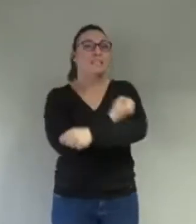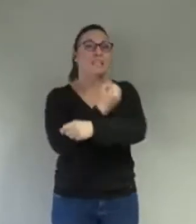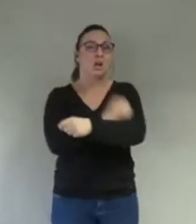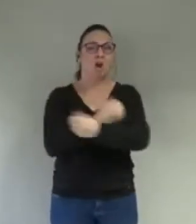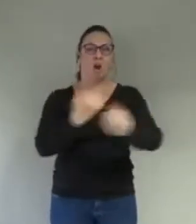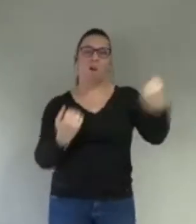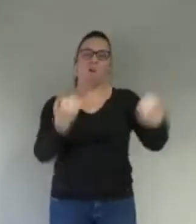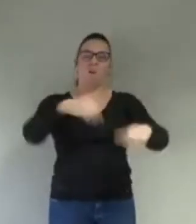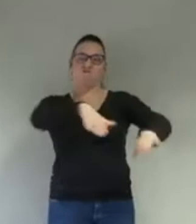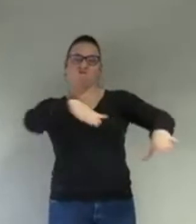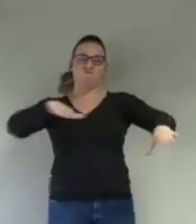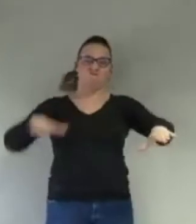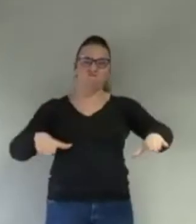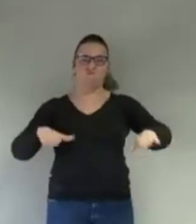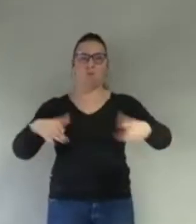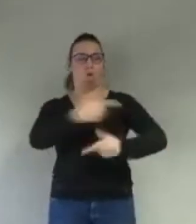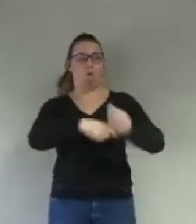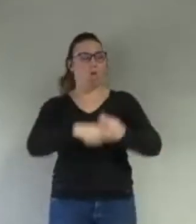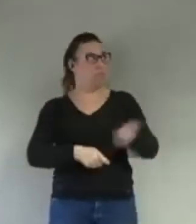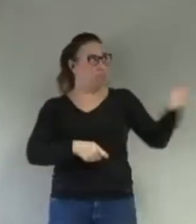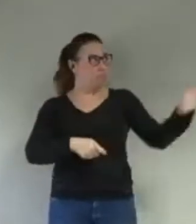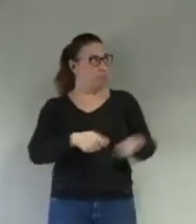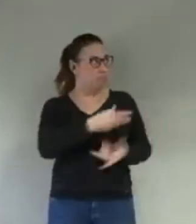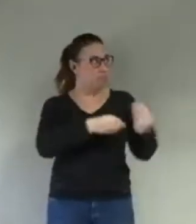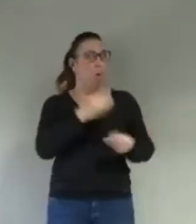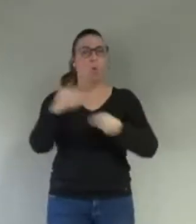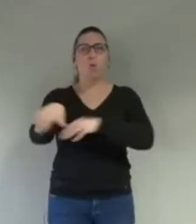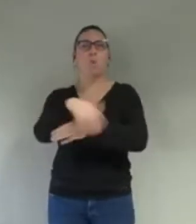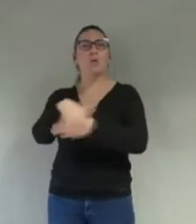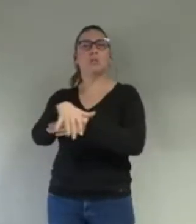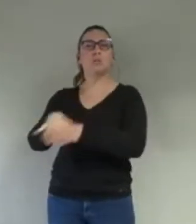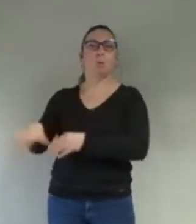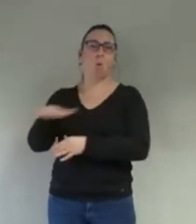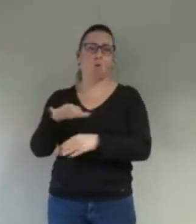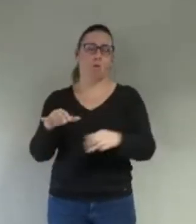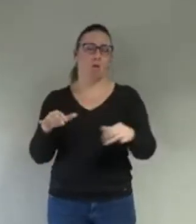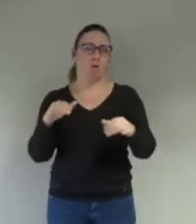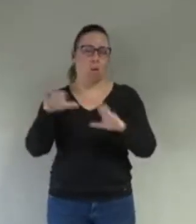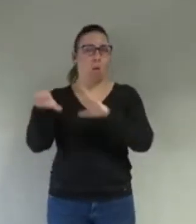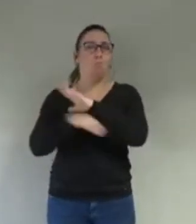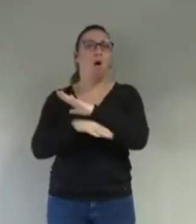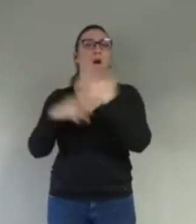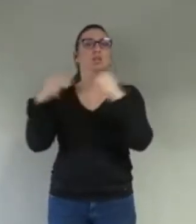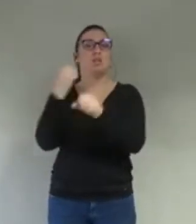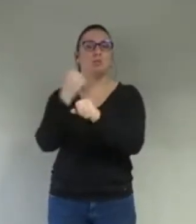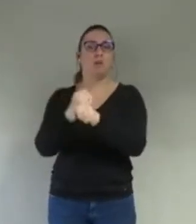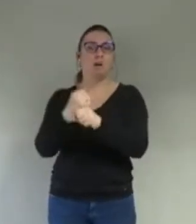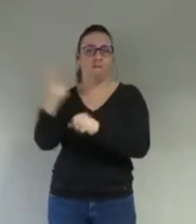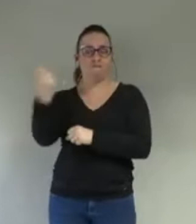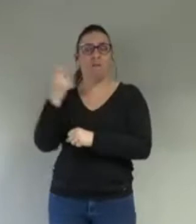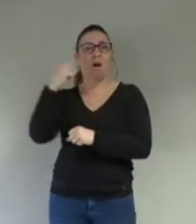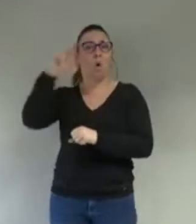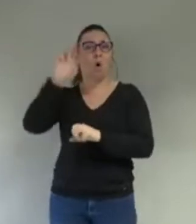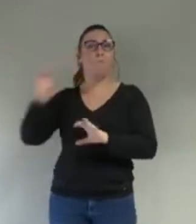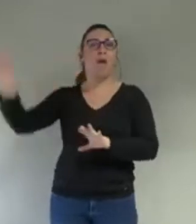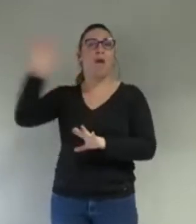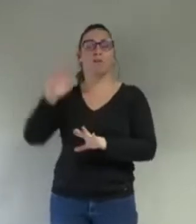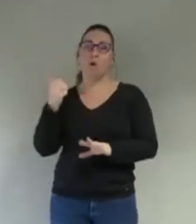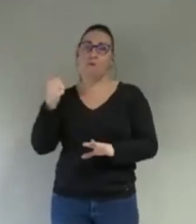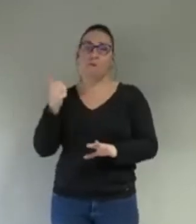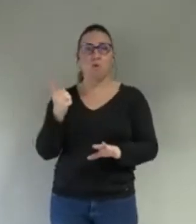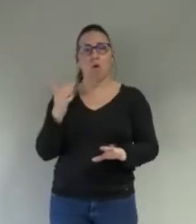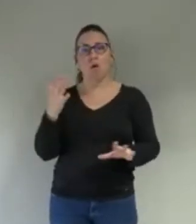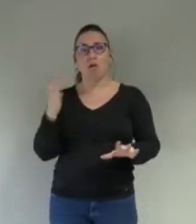grosses cylindrées au point de deal, ou la prostitution qui concerne souvent des mineurs issus de l'Europe de l'Est sans que cela ne vous émeuve